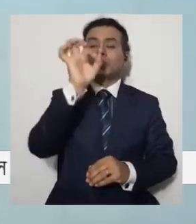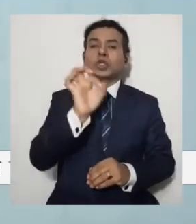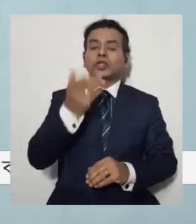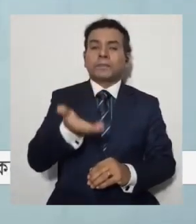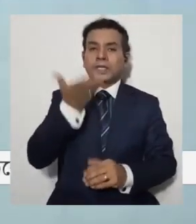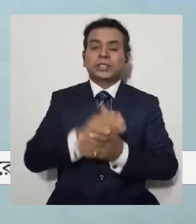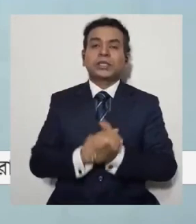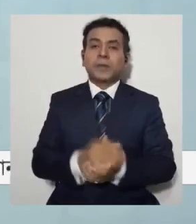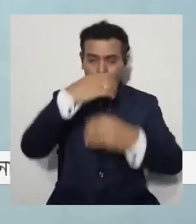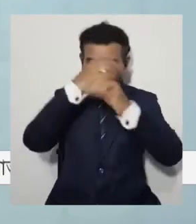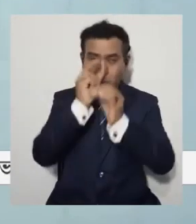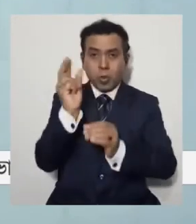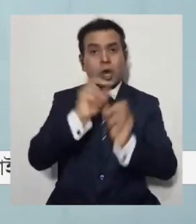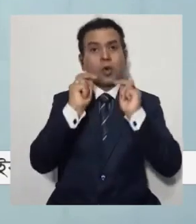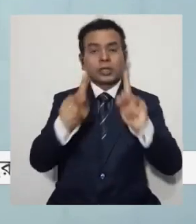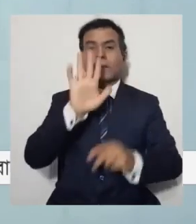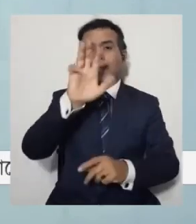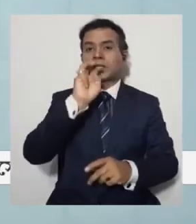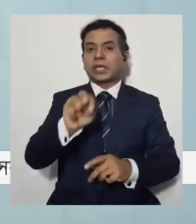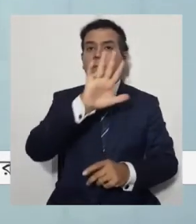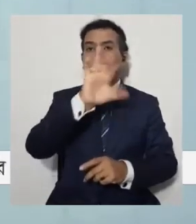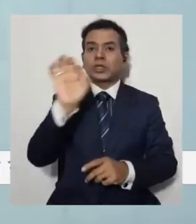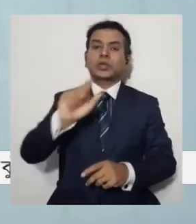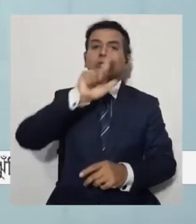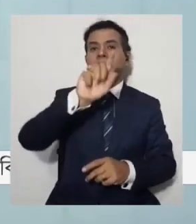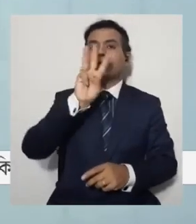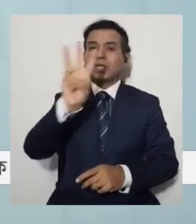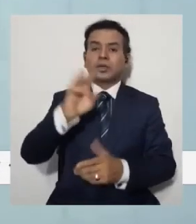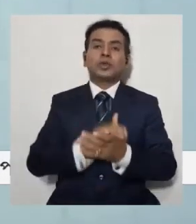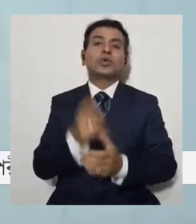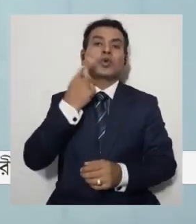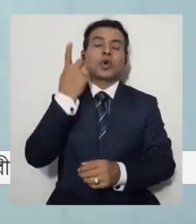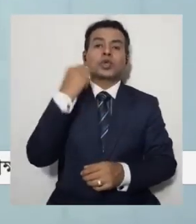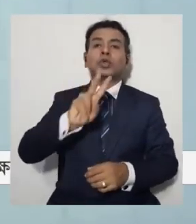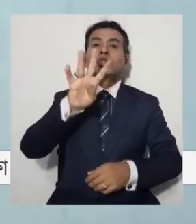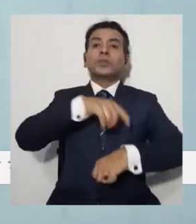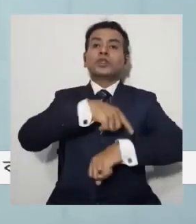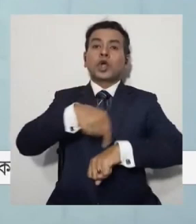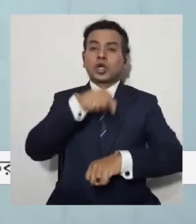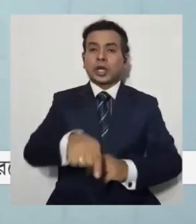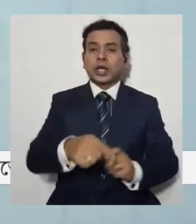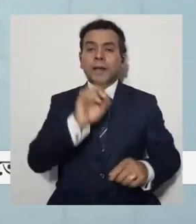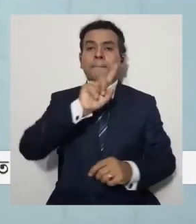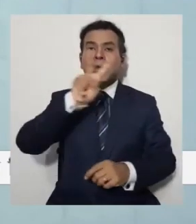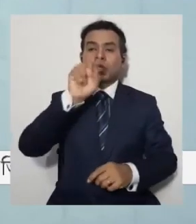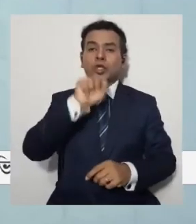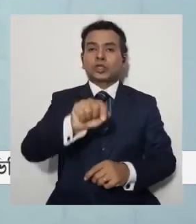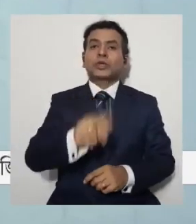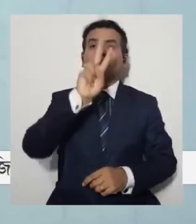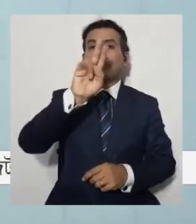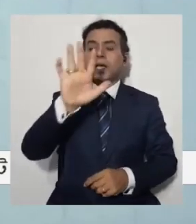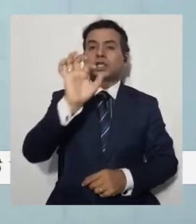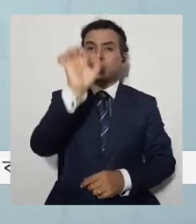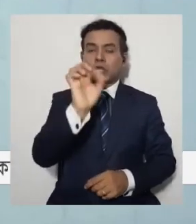5,573টি, যা গত 24 ঘন্টার তুলনায় 12.25% বেশি। এই নমুনা সংগ্রহ এবং